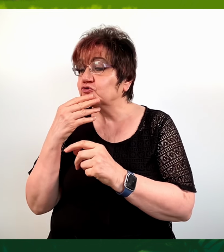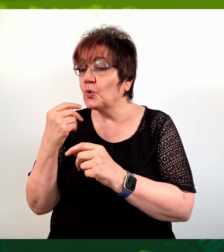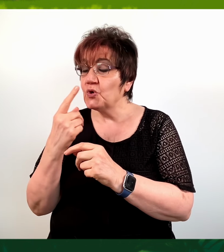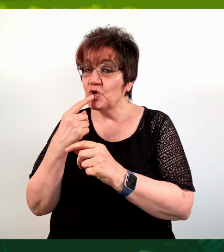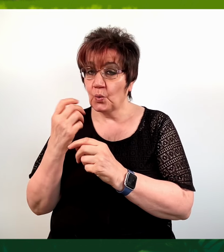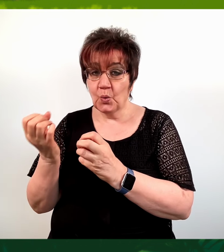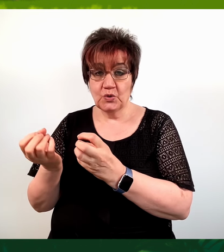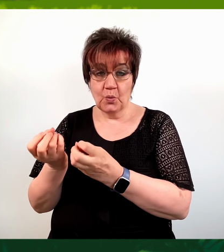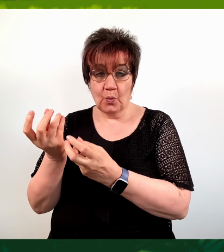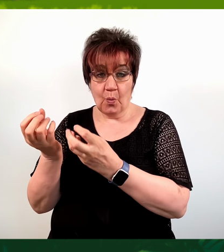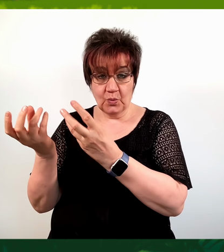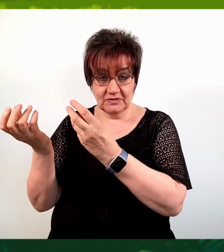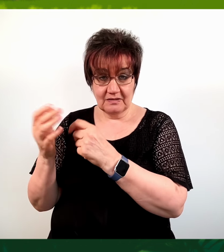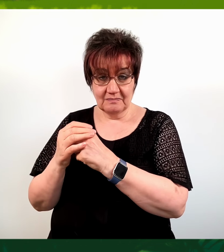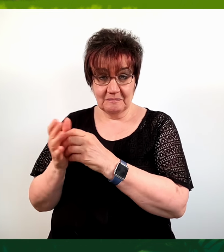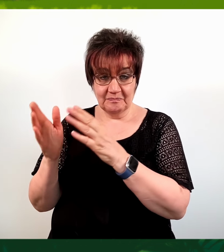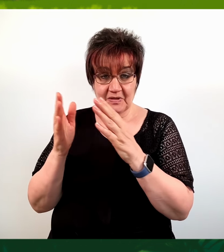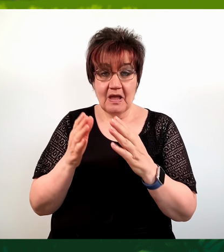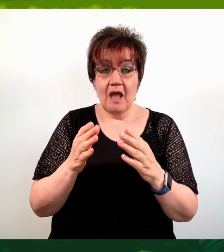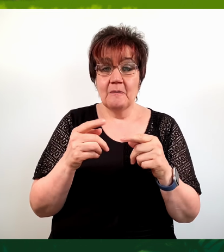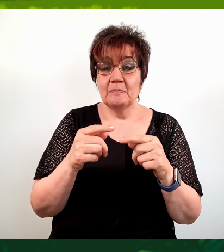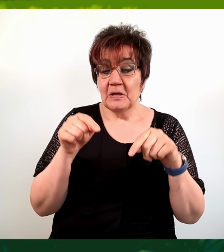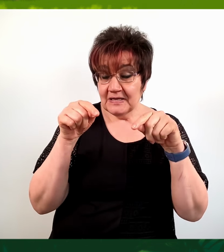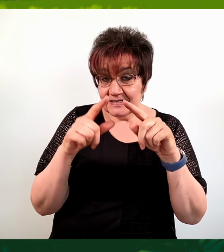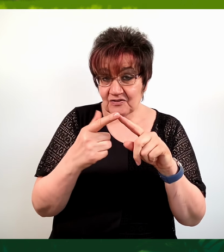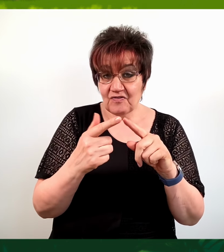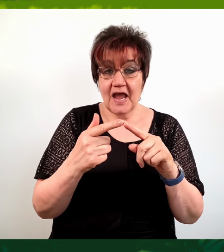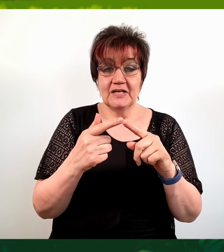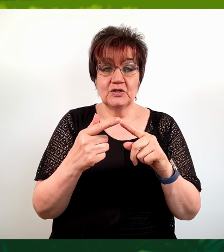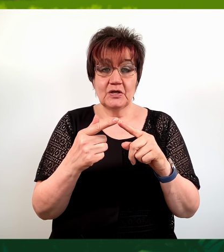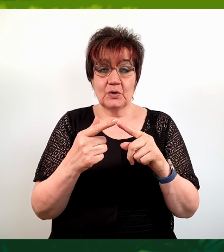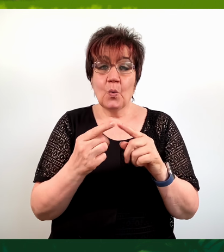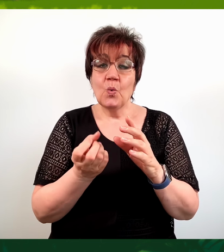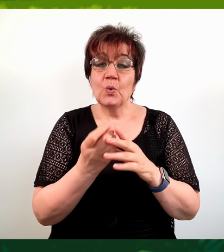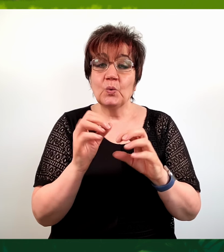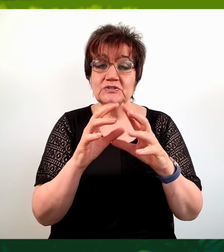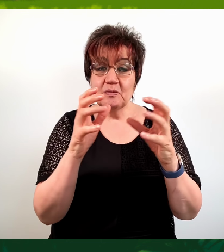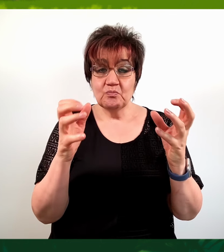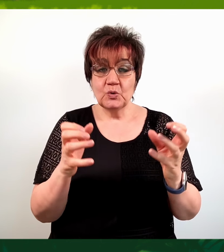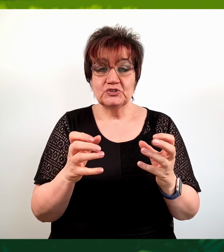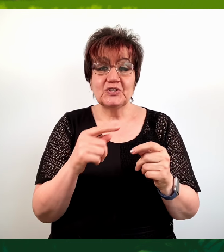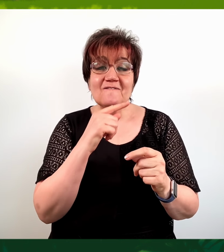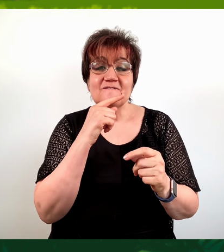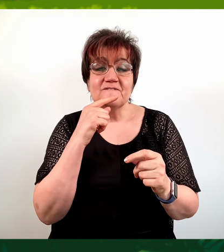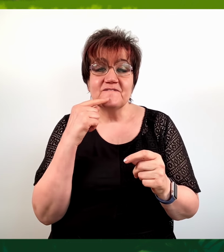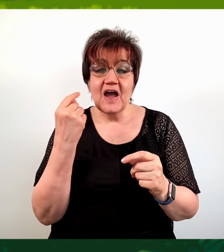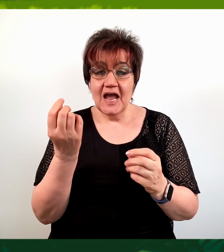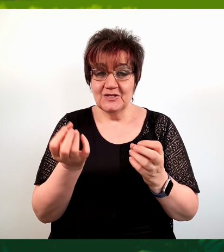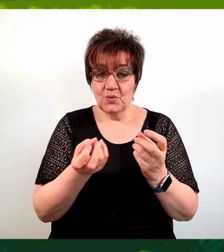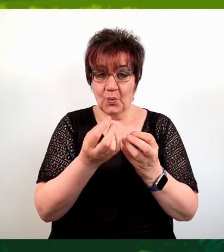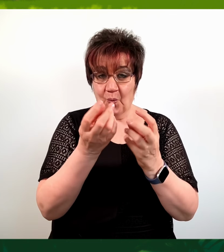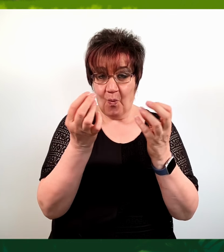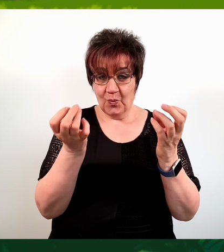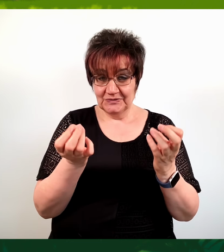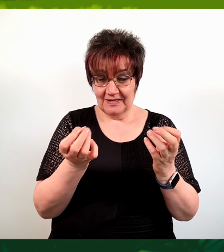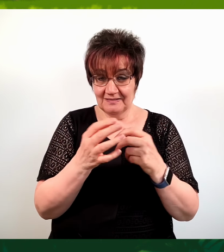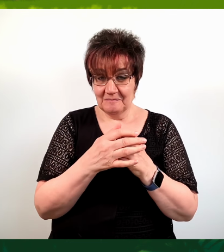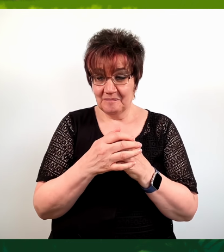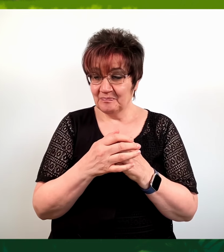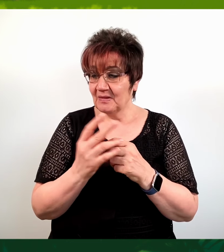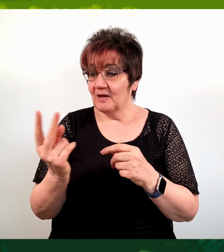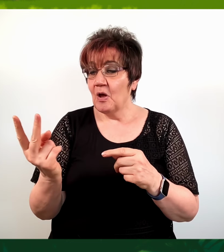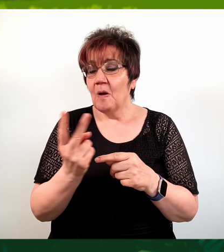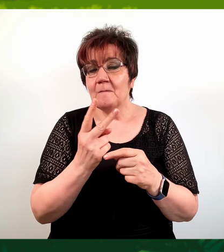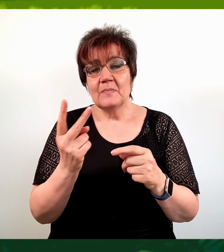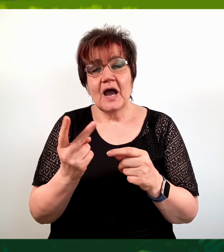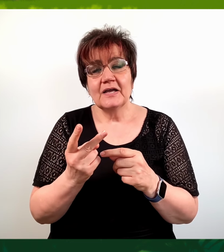Der andere Rosenbusch trug wunderschöne weiße Rosen an seinen Zweigen. Beide waren